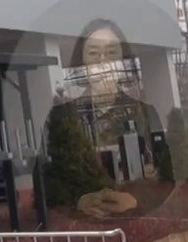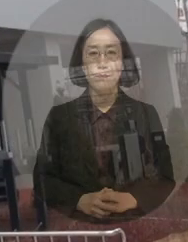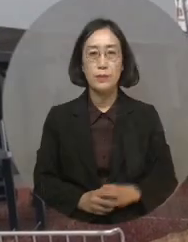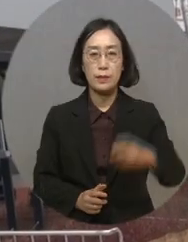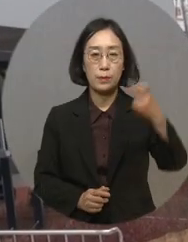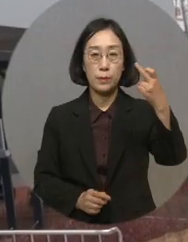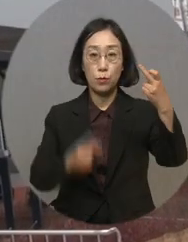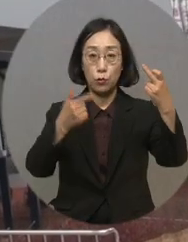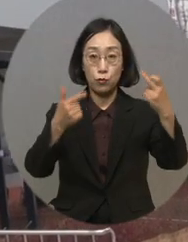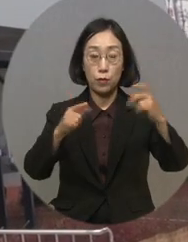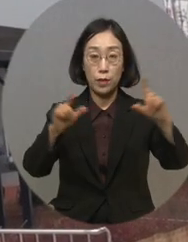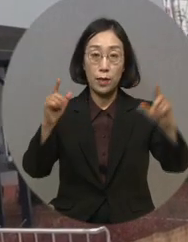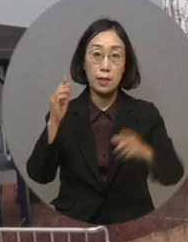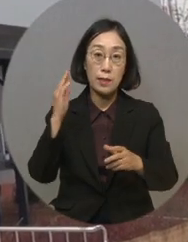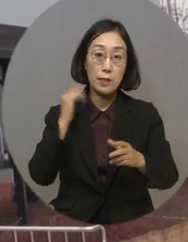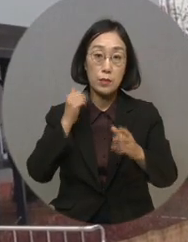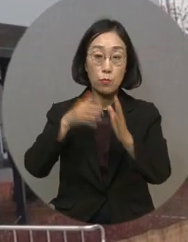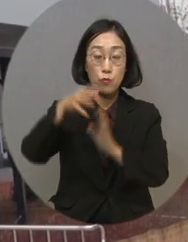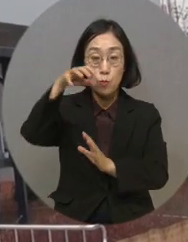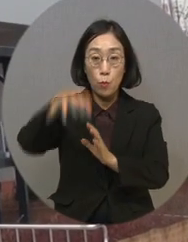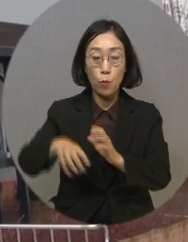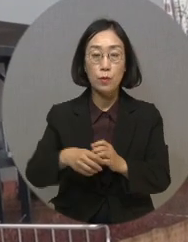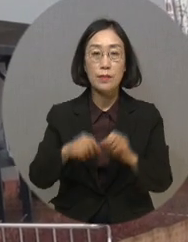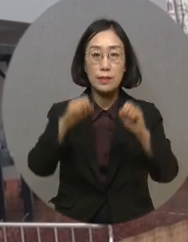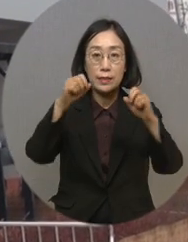지난 6일 의정부시 장애인체육회는